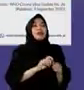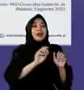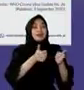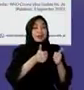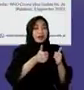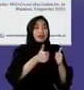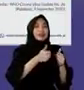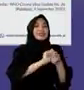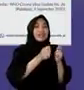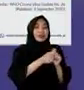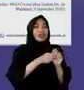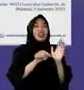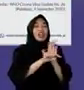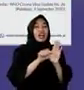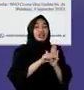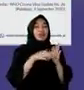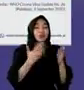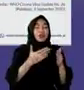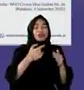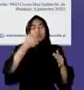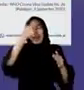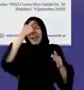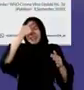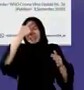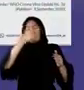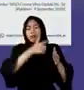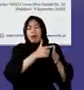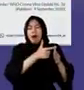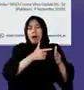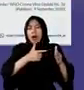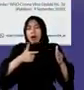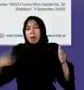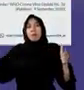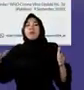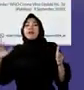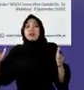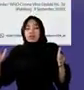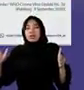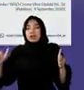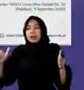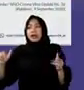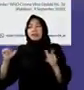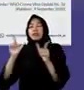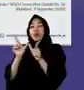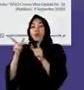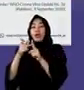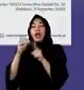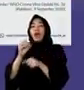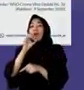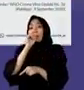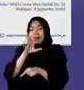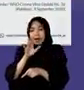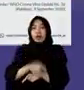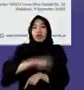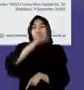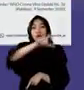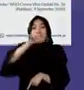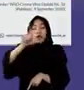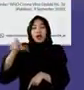negatif. Menurut penelitian yang dilakukan oleh WHO, sebagian besar orang yang menderita